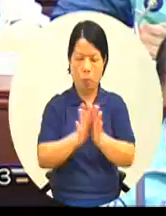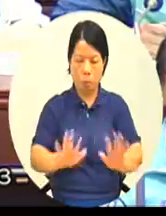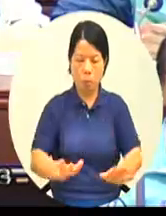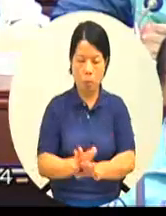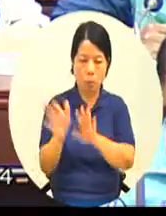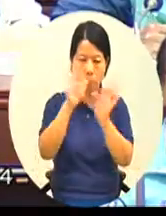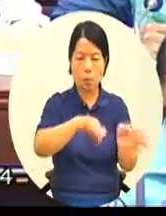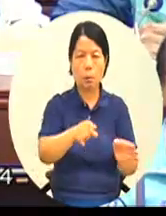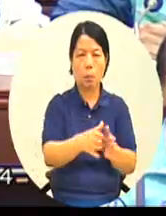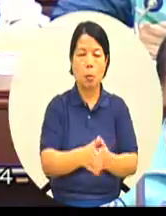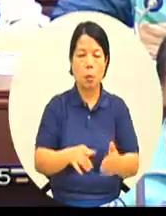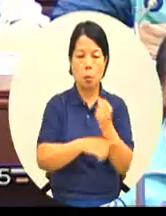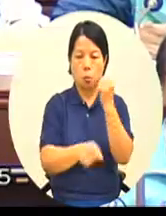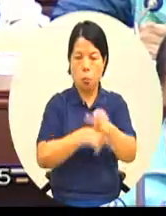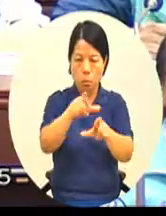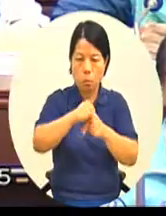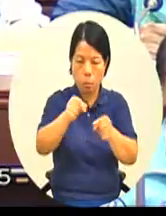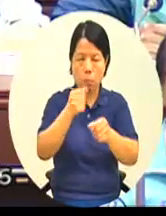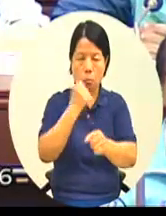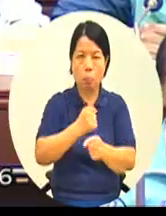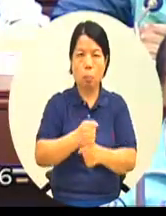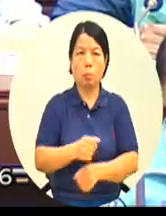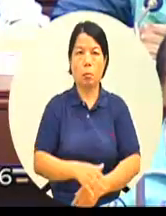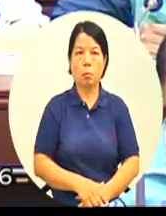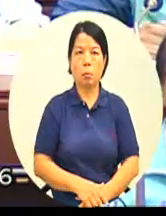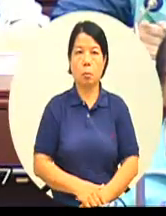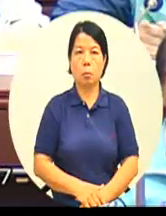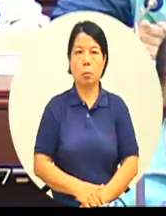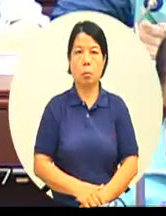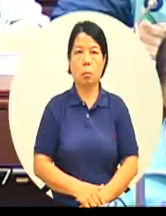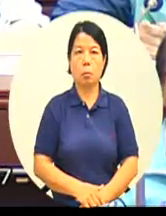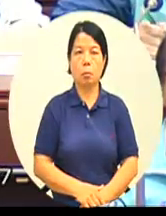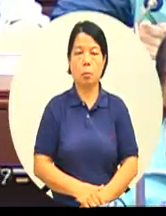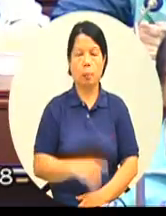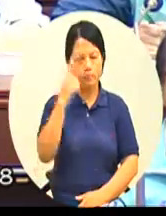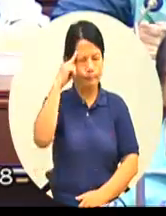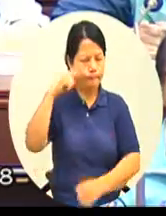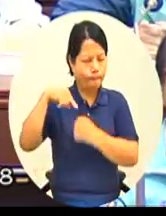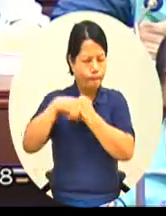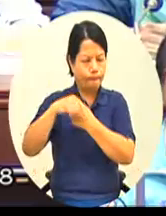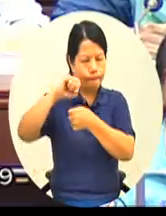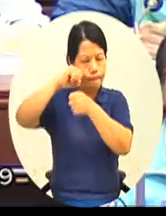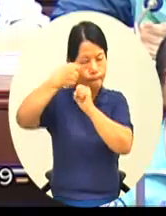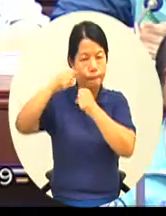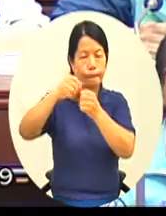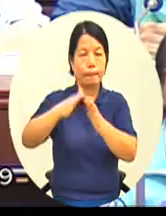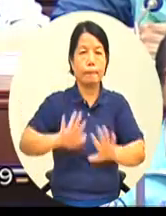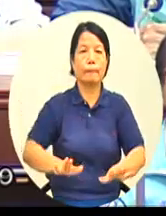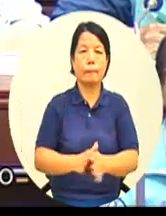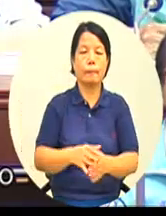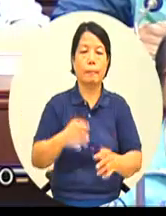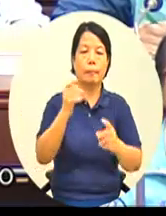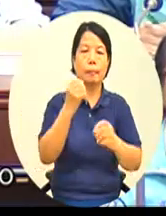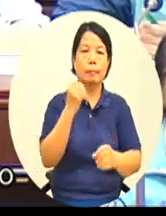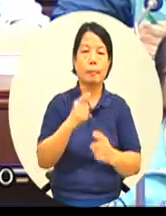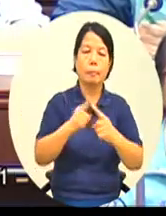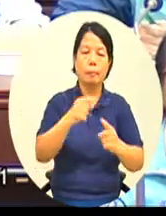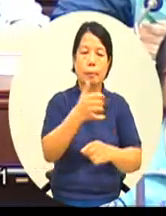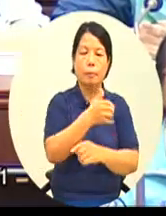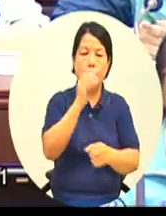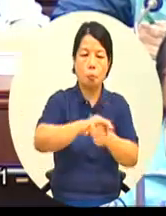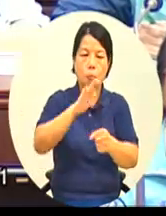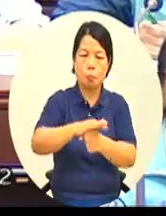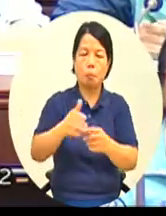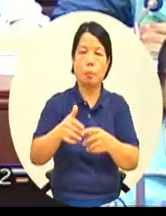依法我们必须要做的，我们想办法在 现有的人力要补给，还有场地要